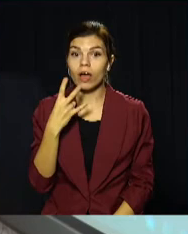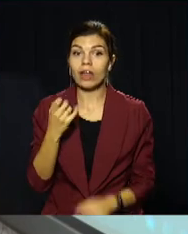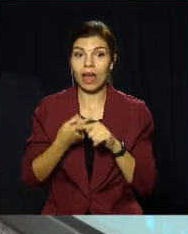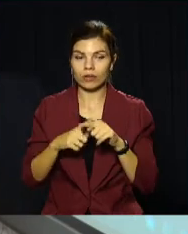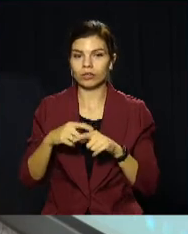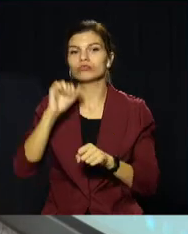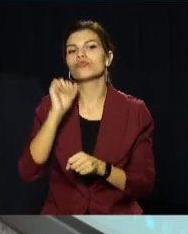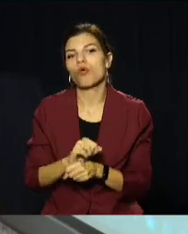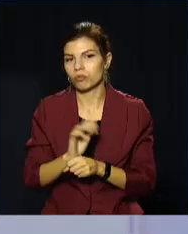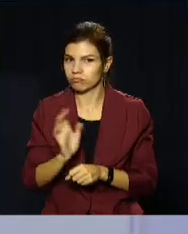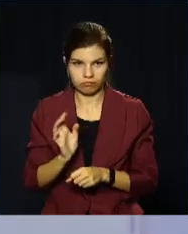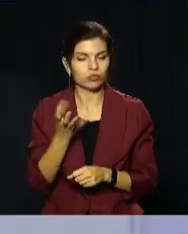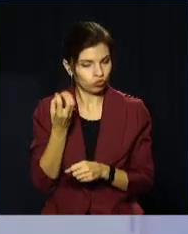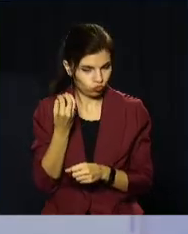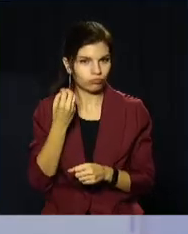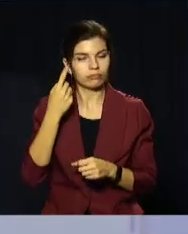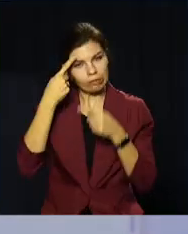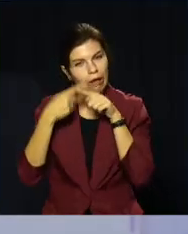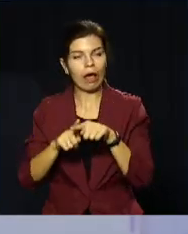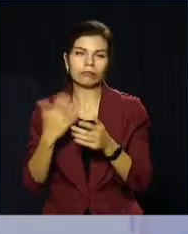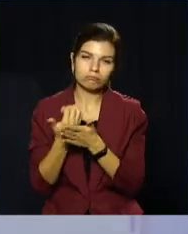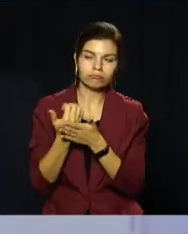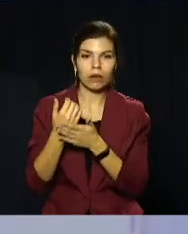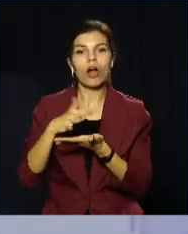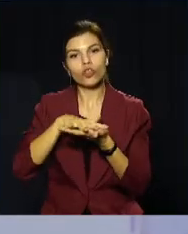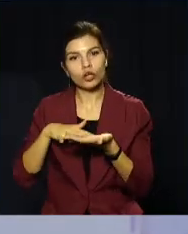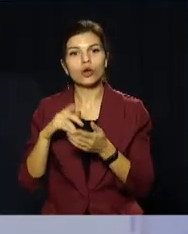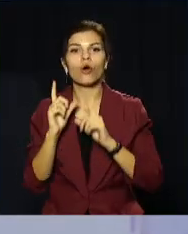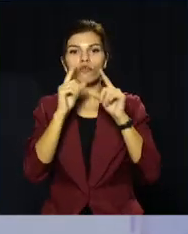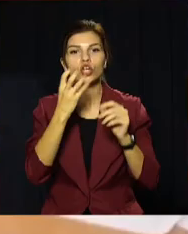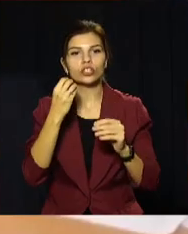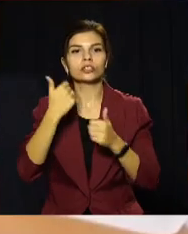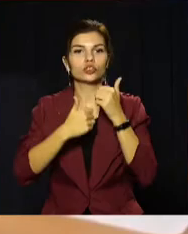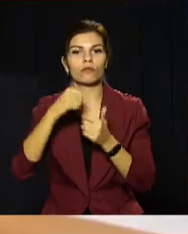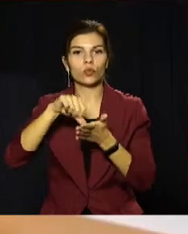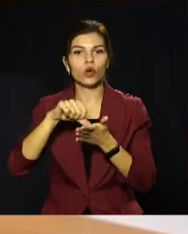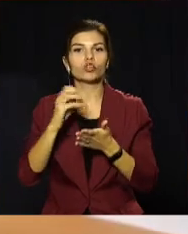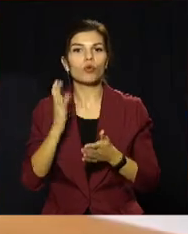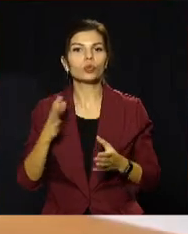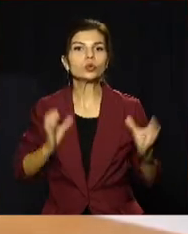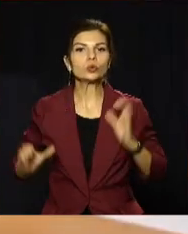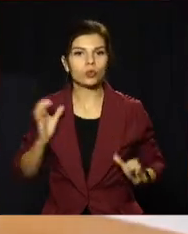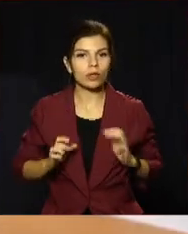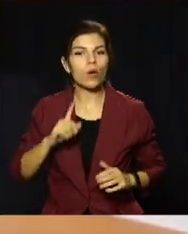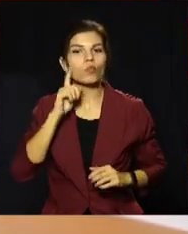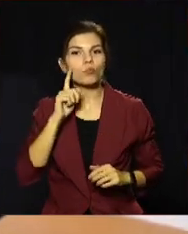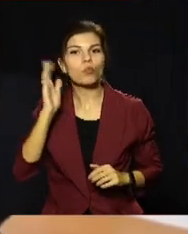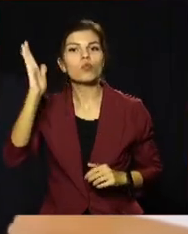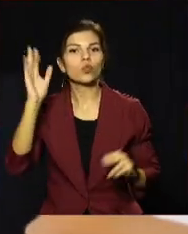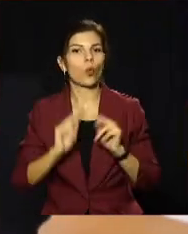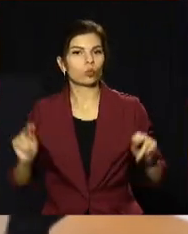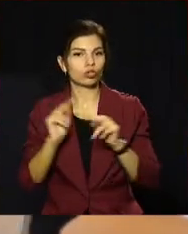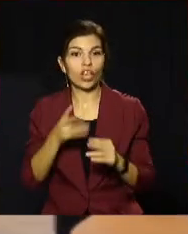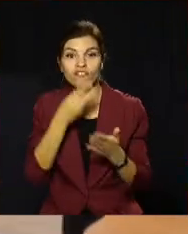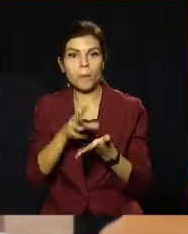досягнутому зупинятися не збирається. Незабаром поїде вишами України, буде працювати зі студентами, майбутніми вчителями і